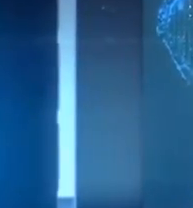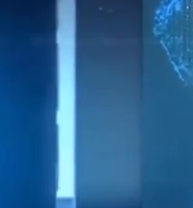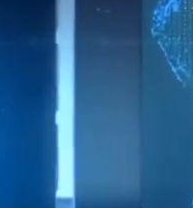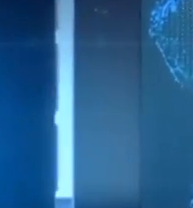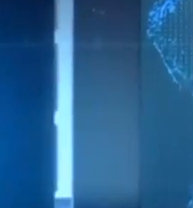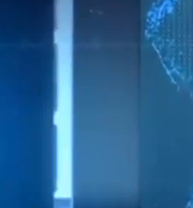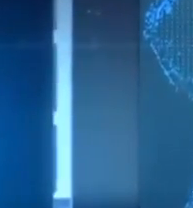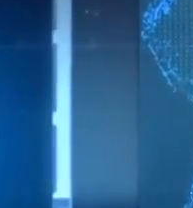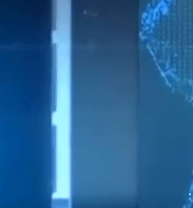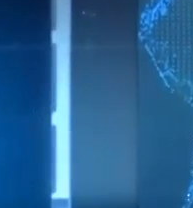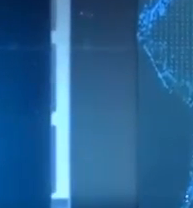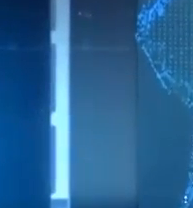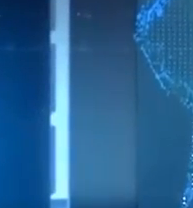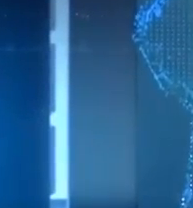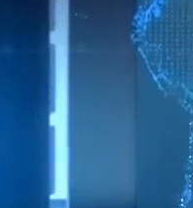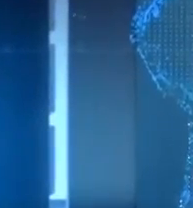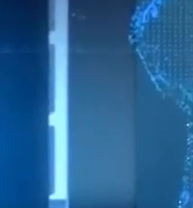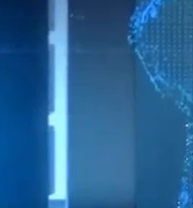телеарнасы, Ұйғыр ауданынан.